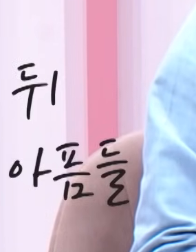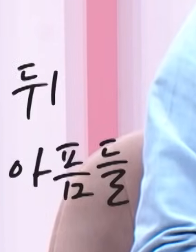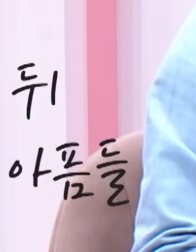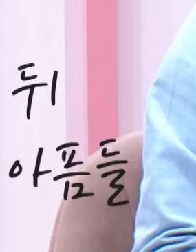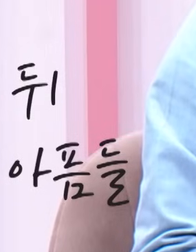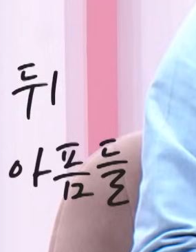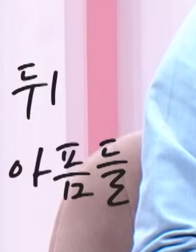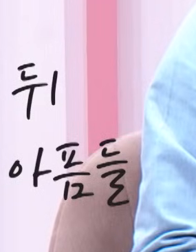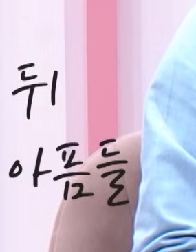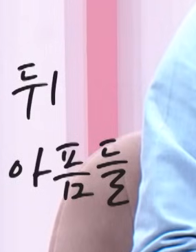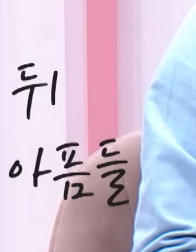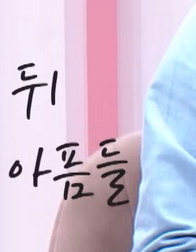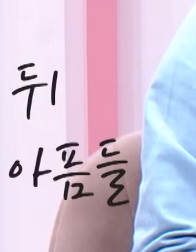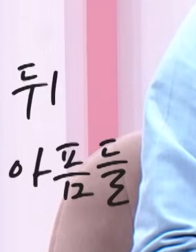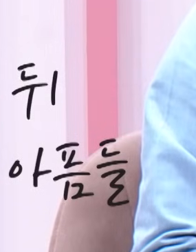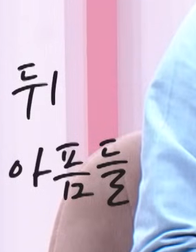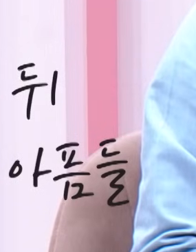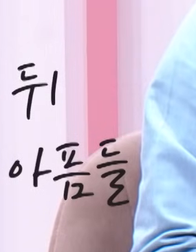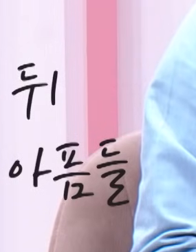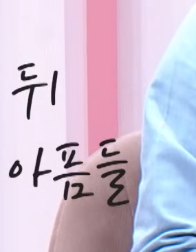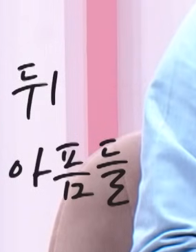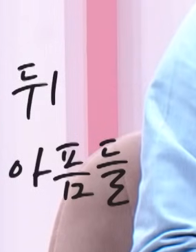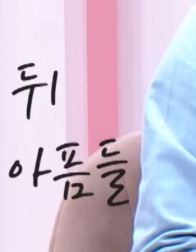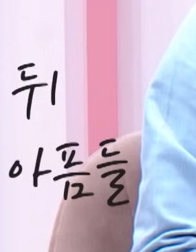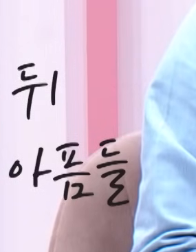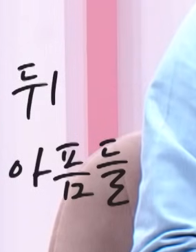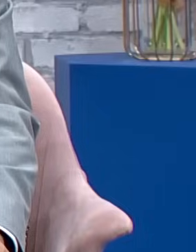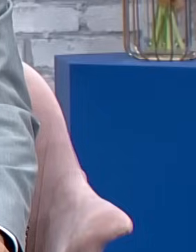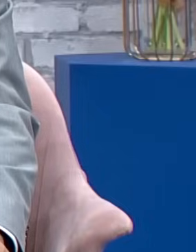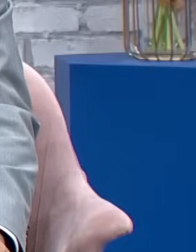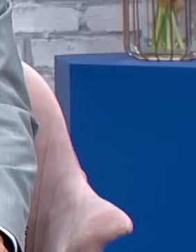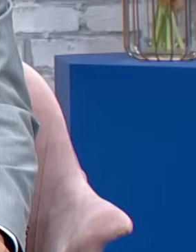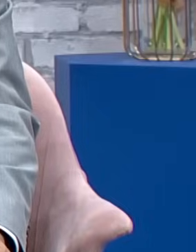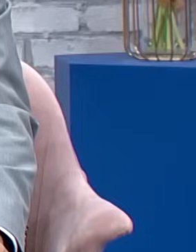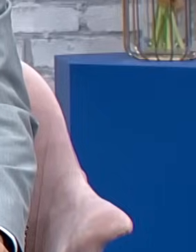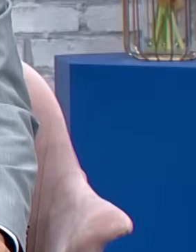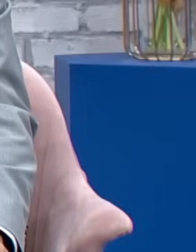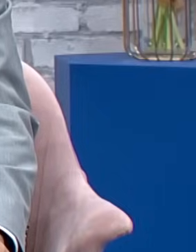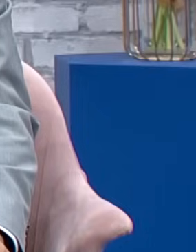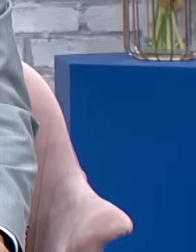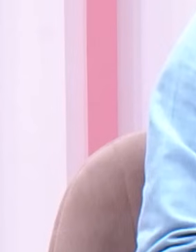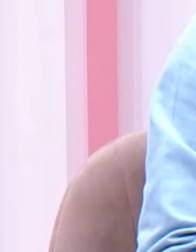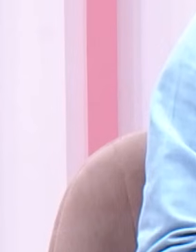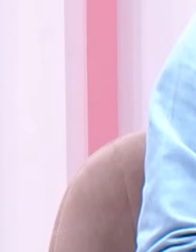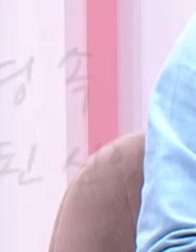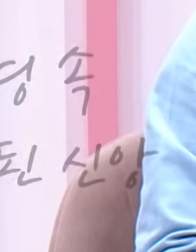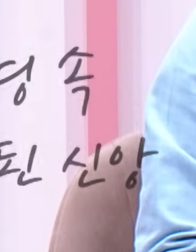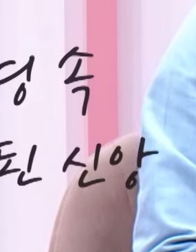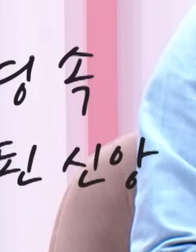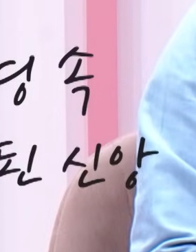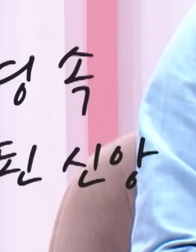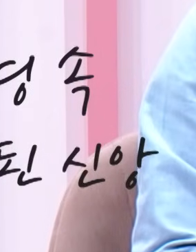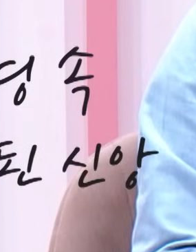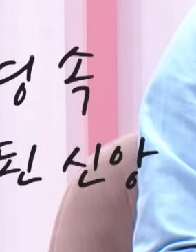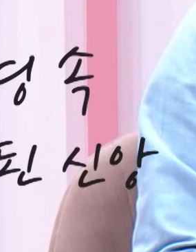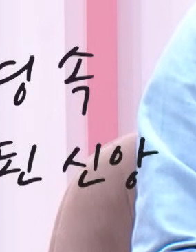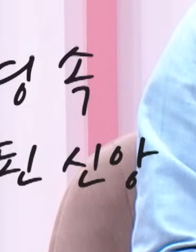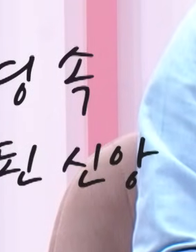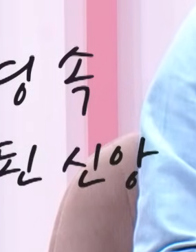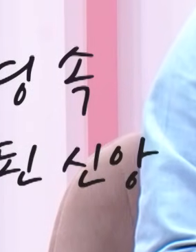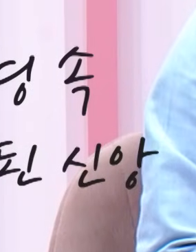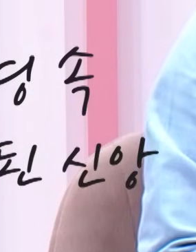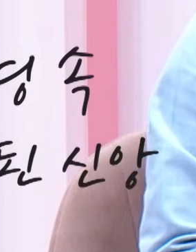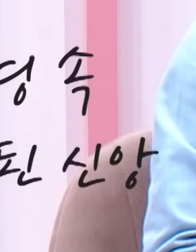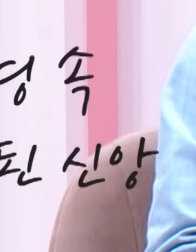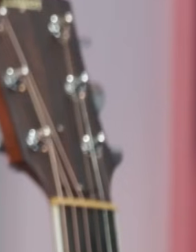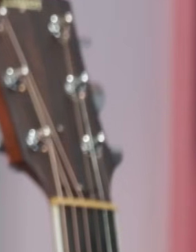있겠구나 그런 위기가 왔을 때가 있었어요 그래서 활동을 일단 멈춰야 되겠다 제일 먼저 했던게 사실은 성경공부였었어요 예배가